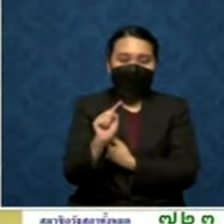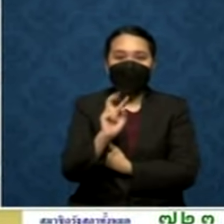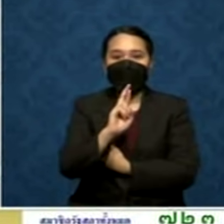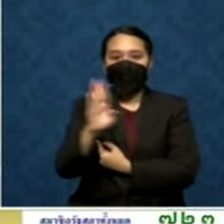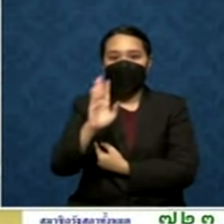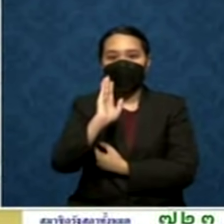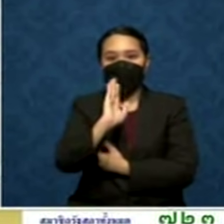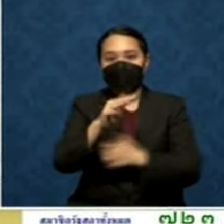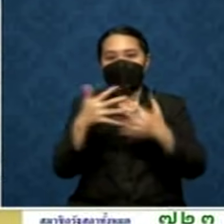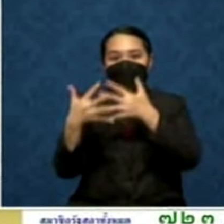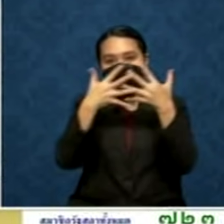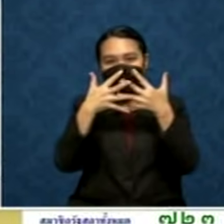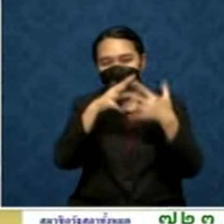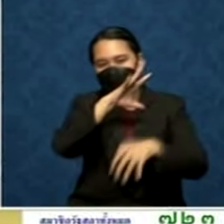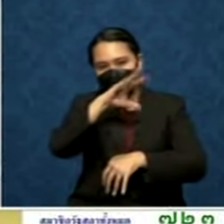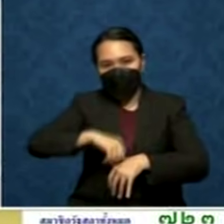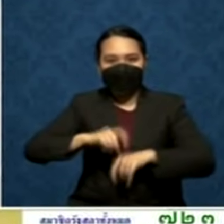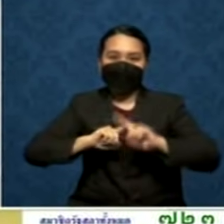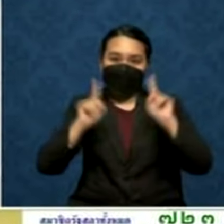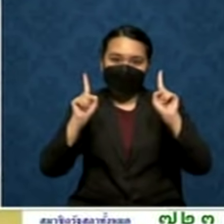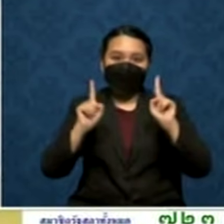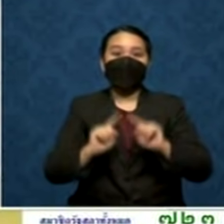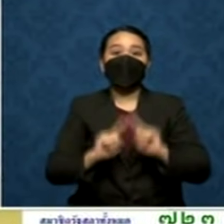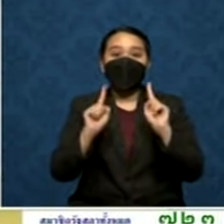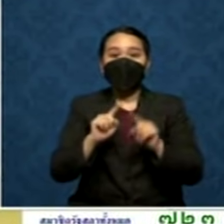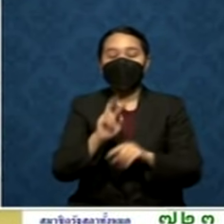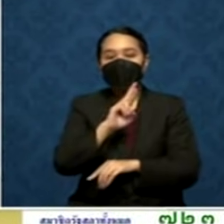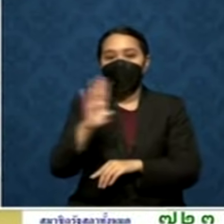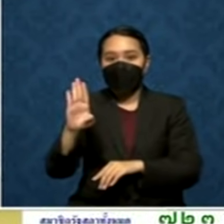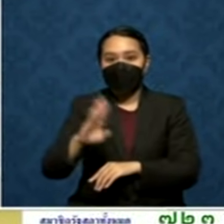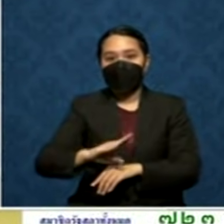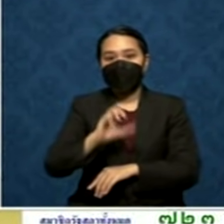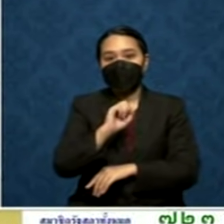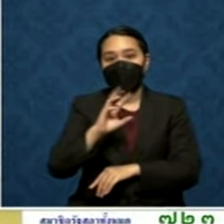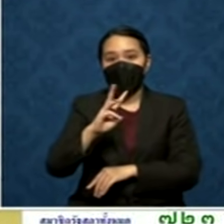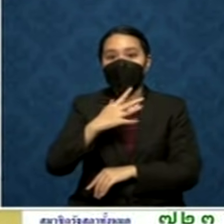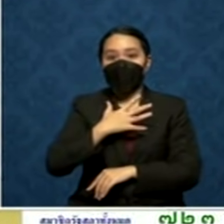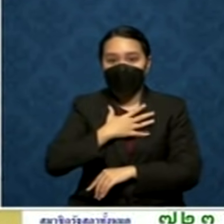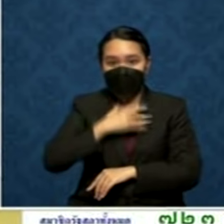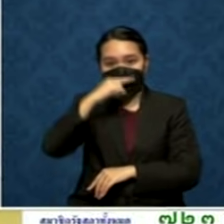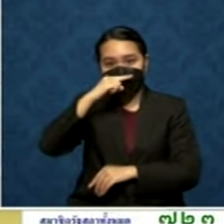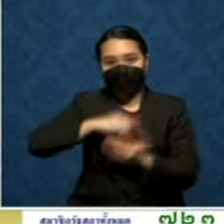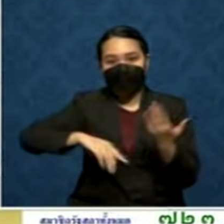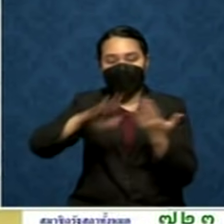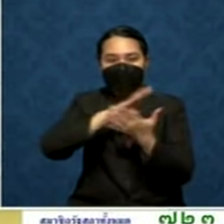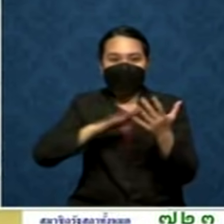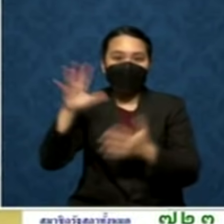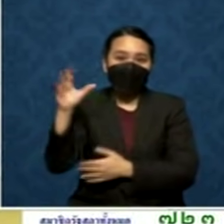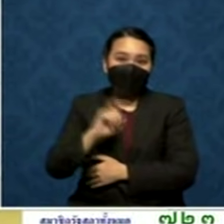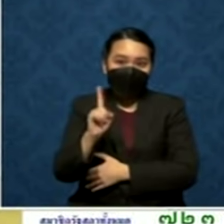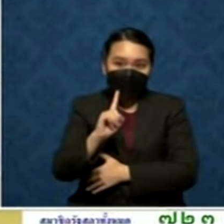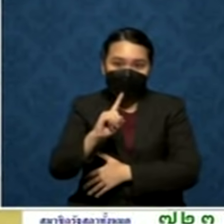แบบมรณะแบบสหรัฐอเมริกาการระบบวุฒิสภาของประเทศเราเป็นผลพวงมาจากการทำ